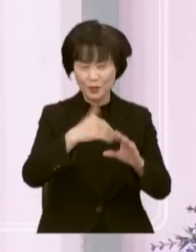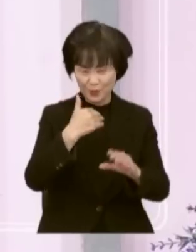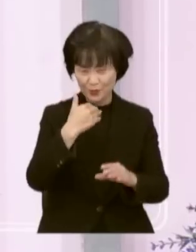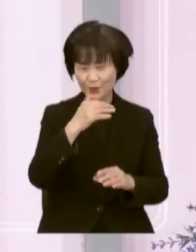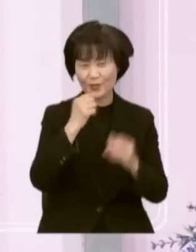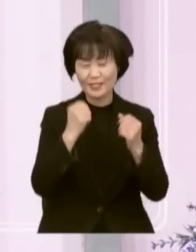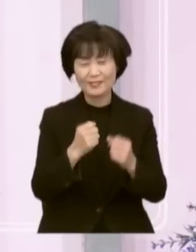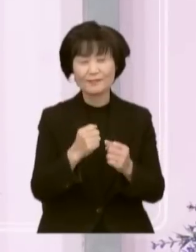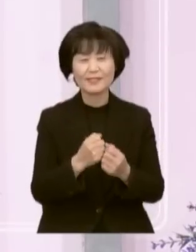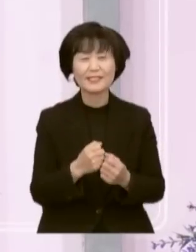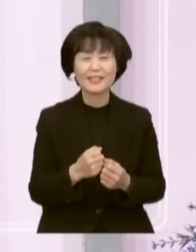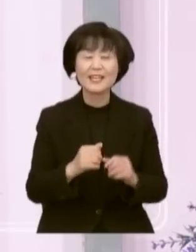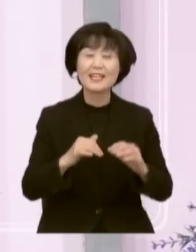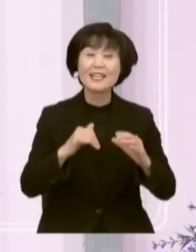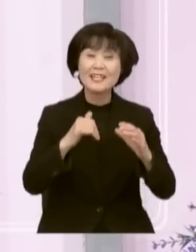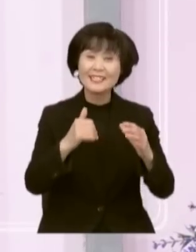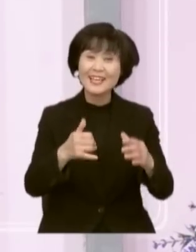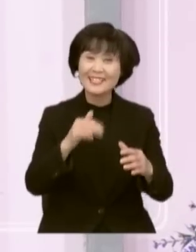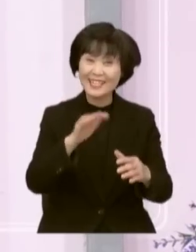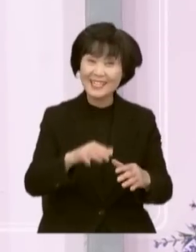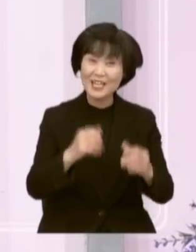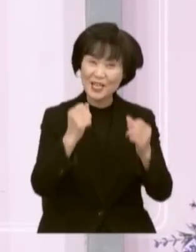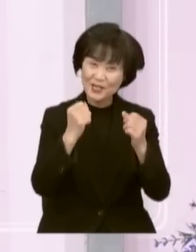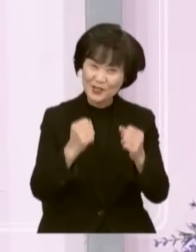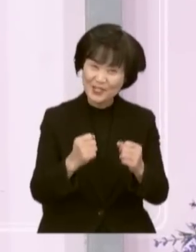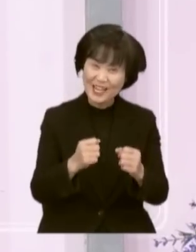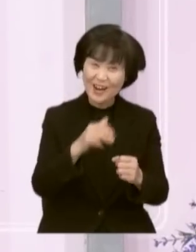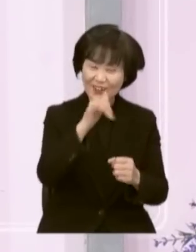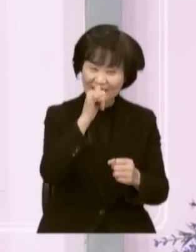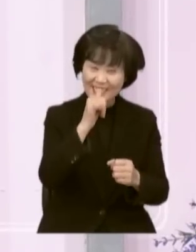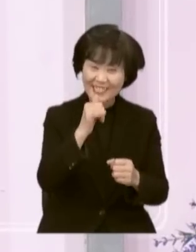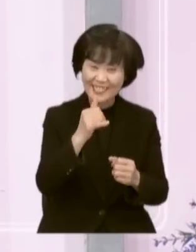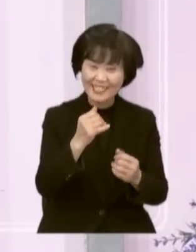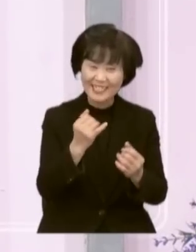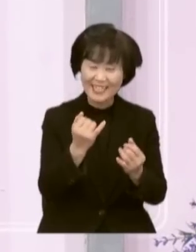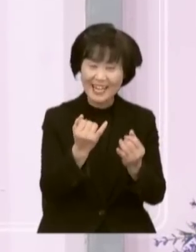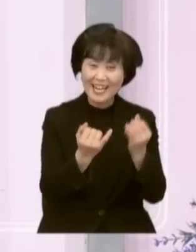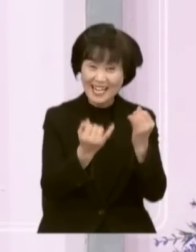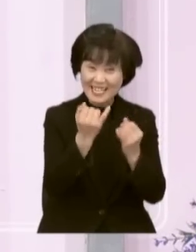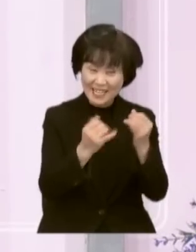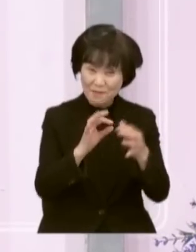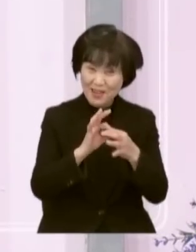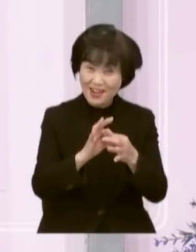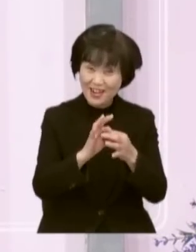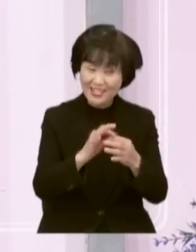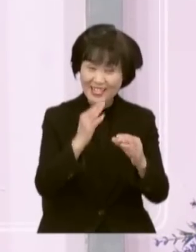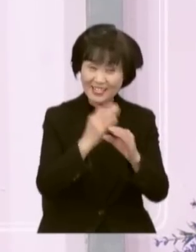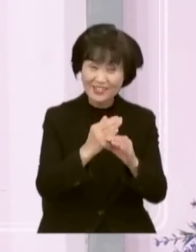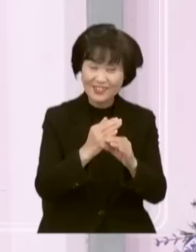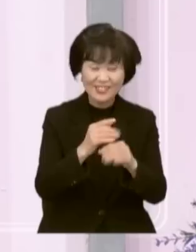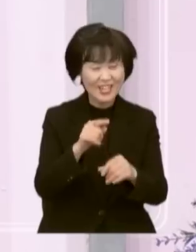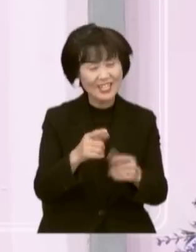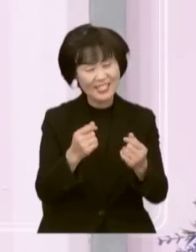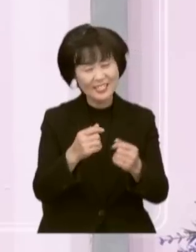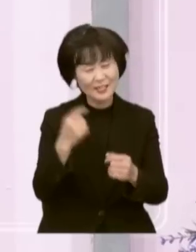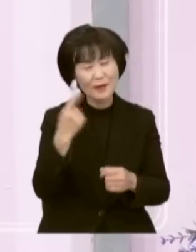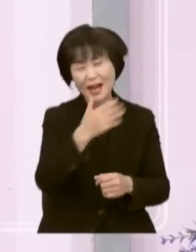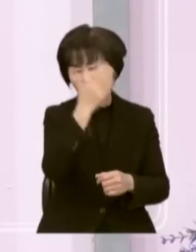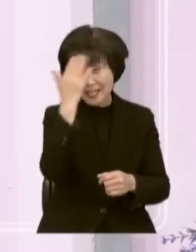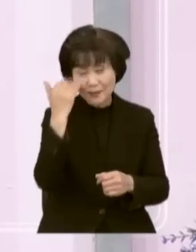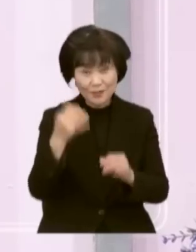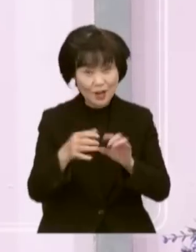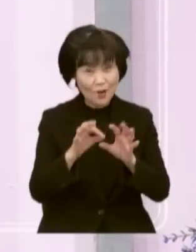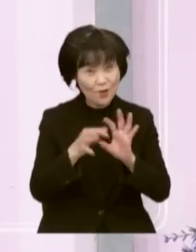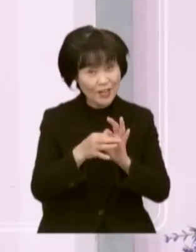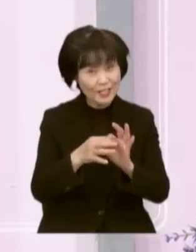멋있고 세상에 존재하는 우리 자매의 관계 중에서 이처럼 아름다운 관계는 없을 거라고